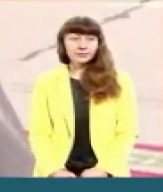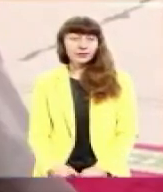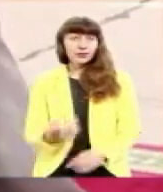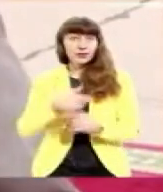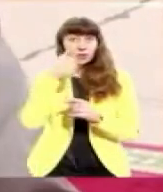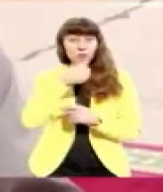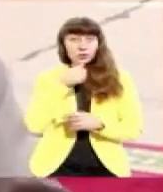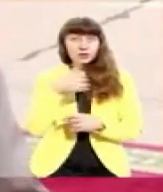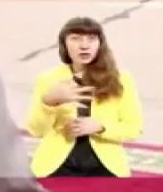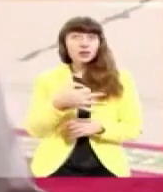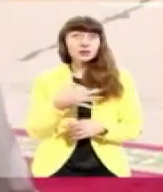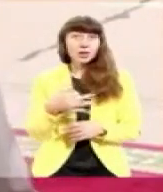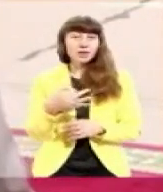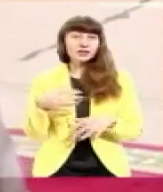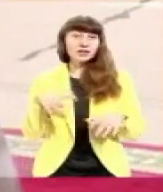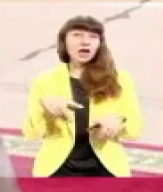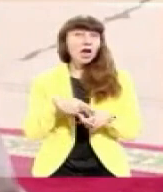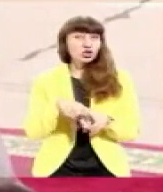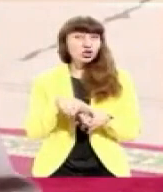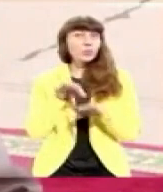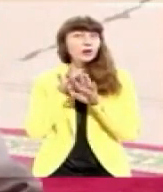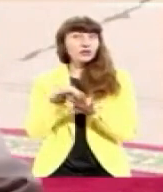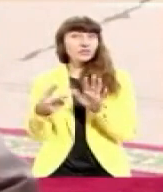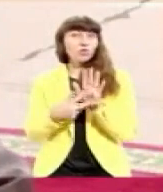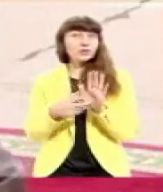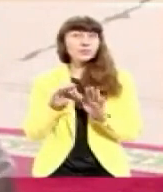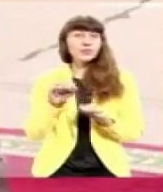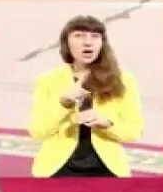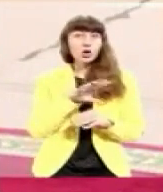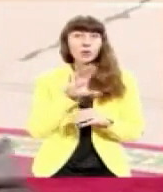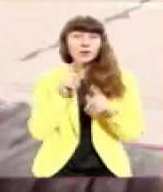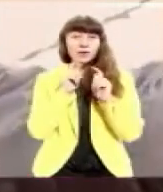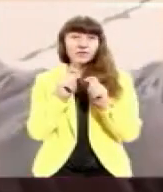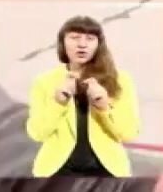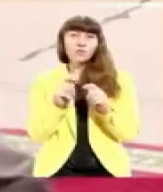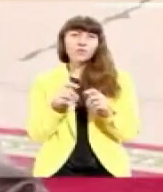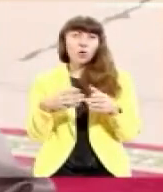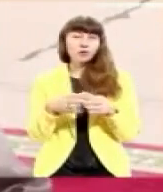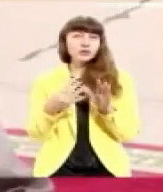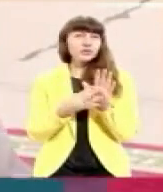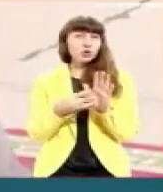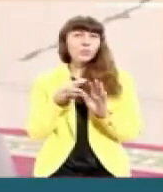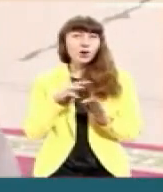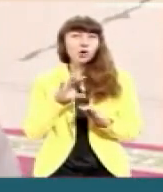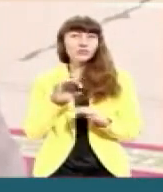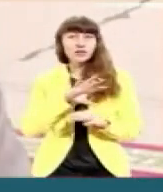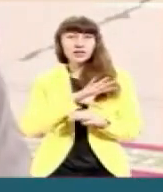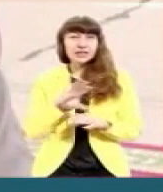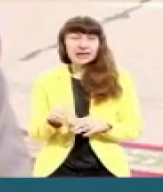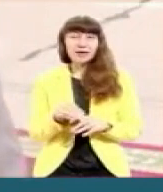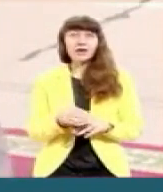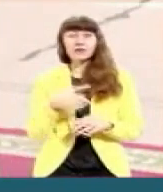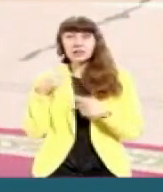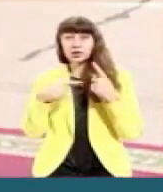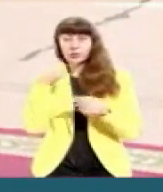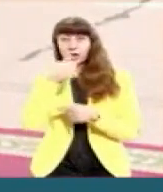В этом году в Кустанайской области скачки проводились 8 раз. Их общий призовой фонд превысил 90 миллионов тенге. В следующем